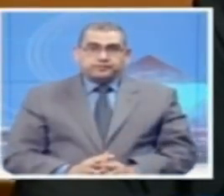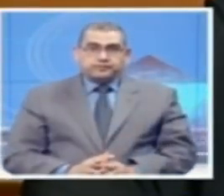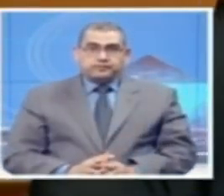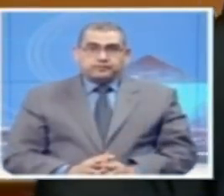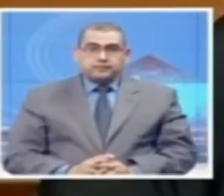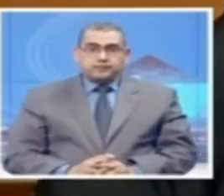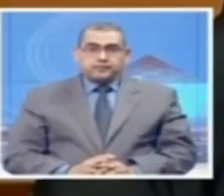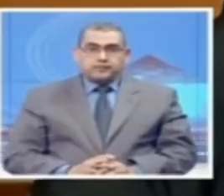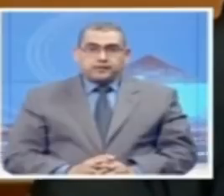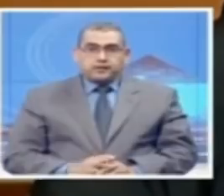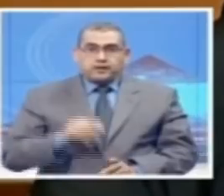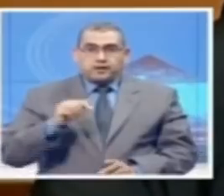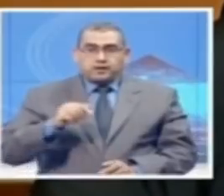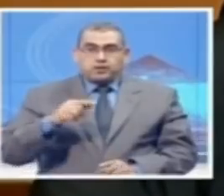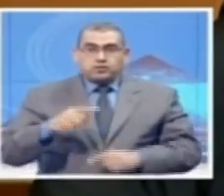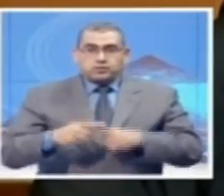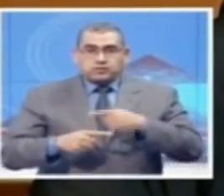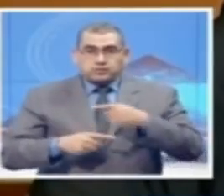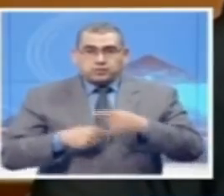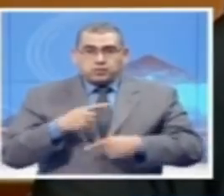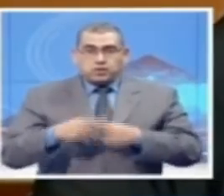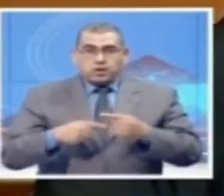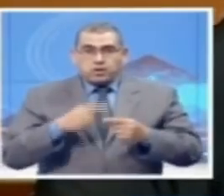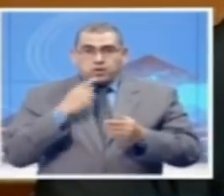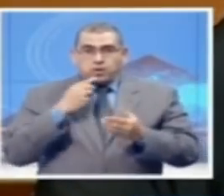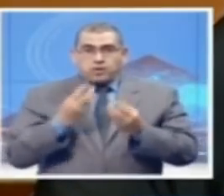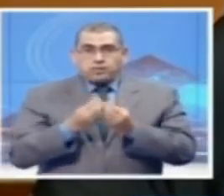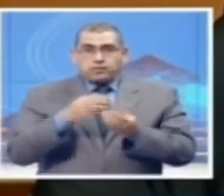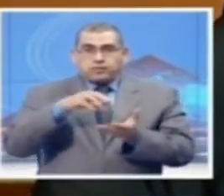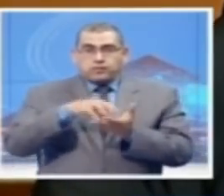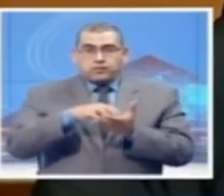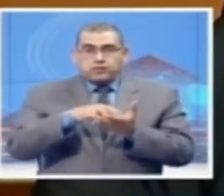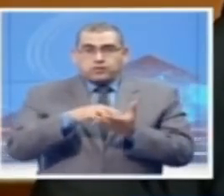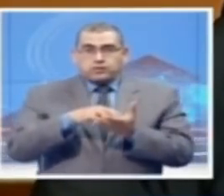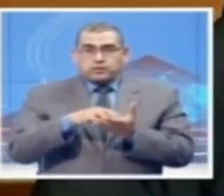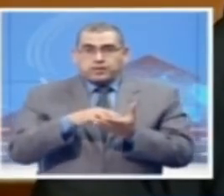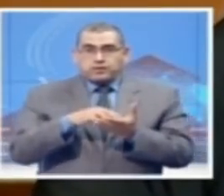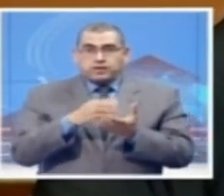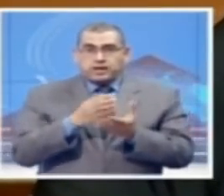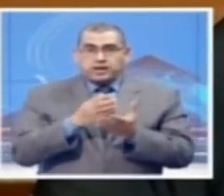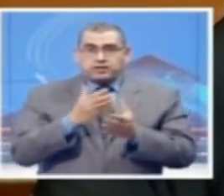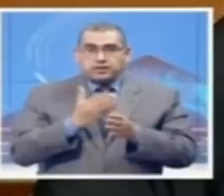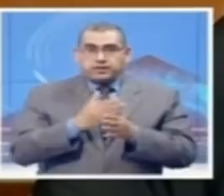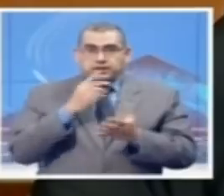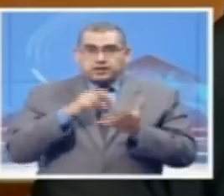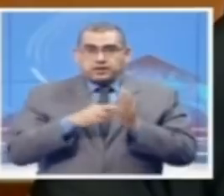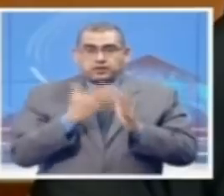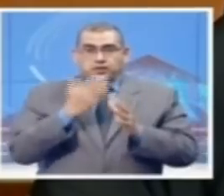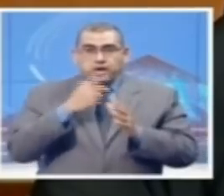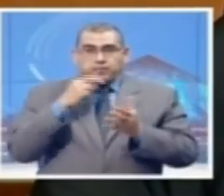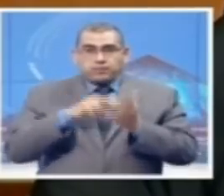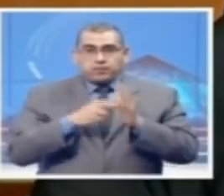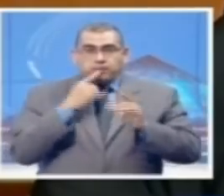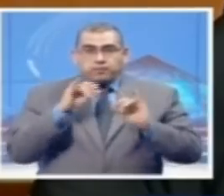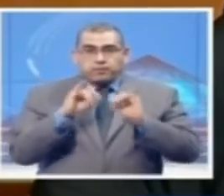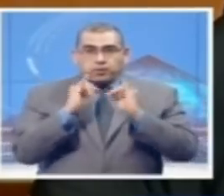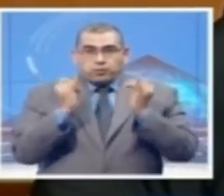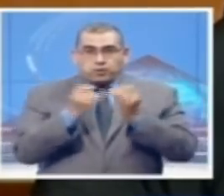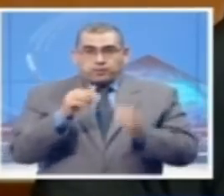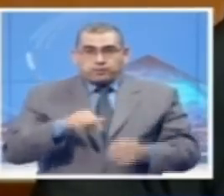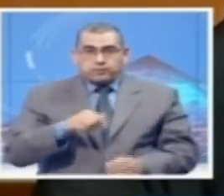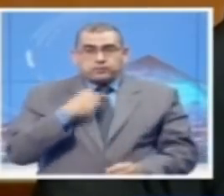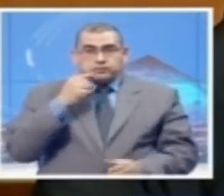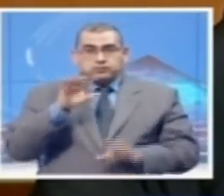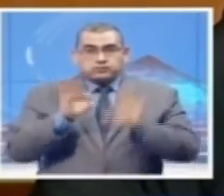هناك دورات متخصصة مع الجامعات المتخصصة في علم النفس وعلم الاجتماع،